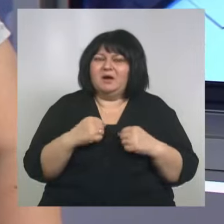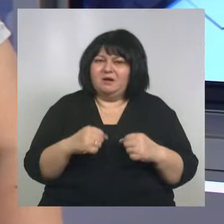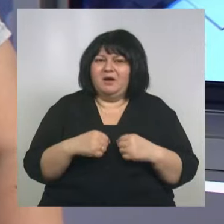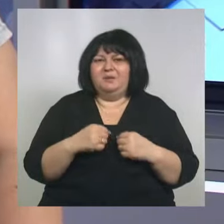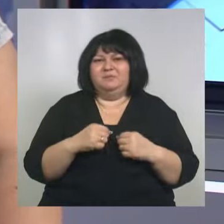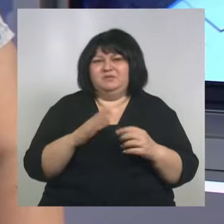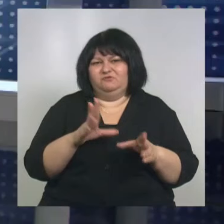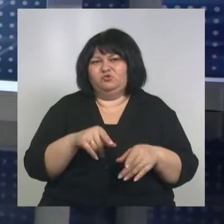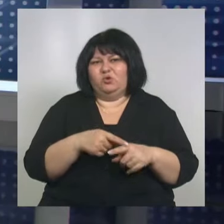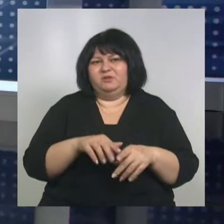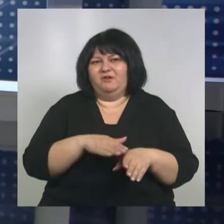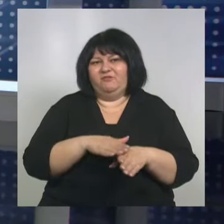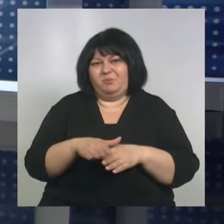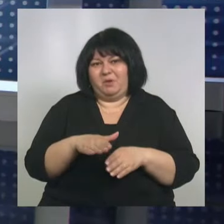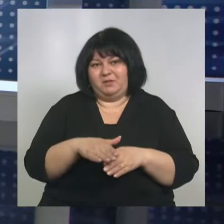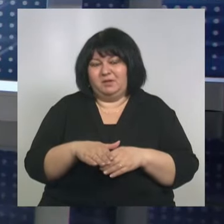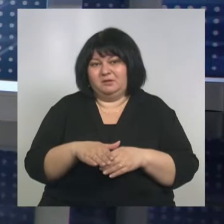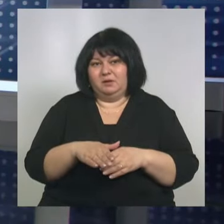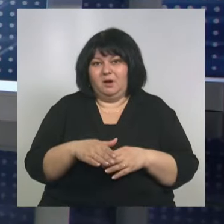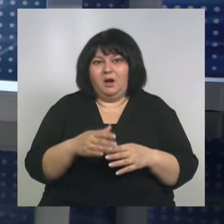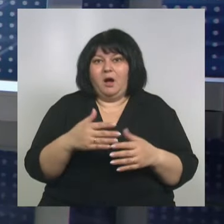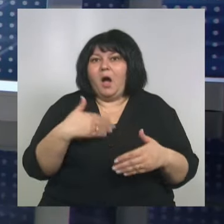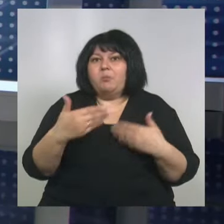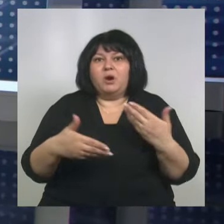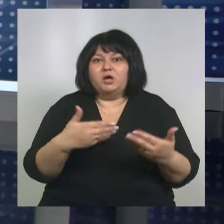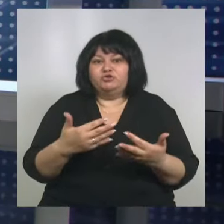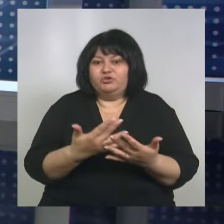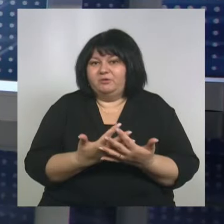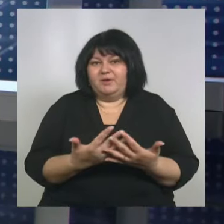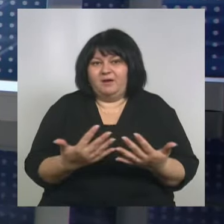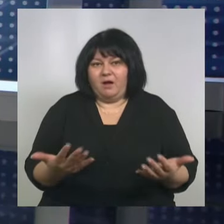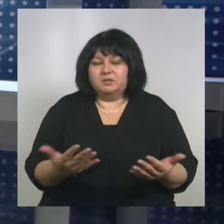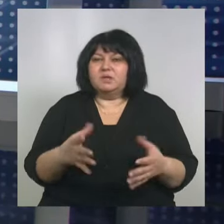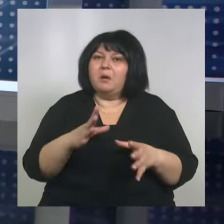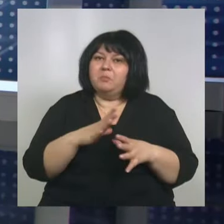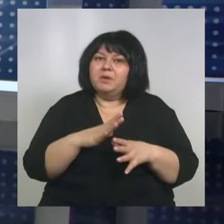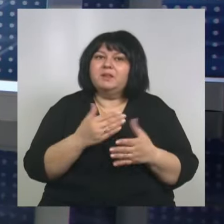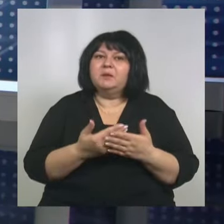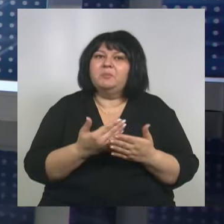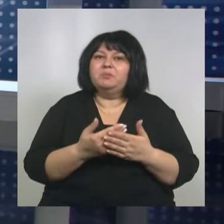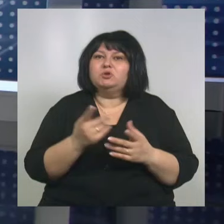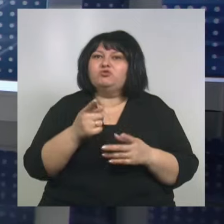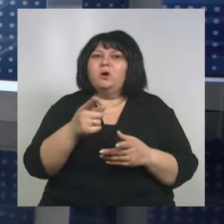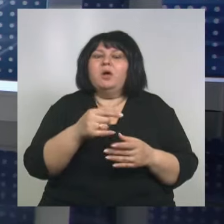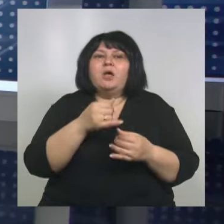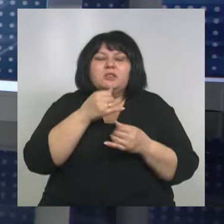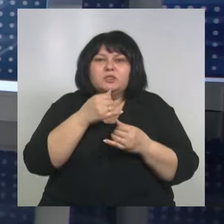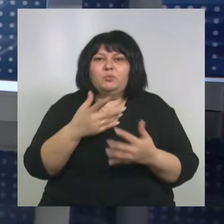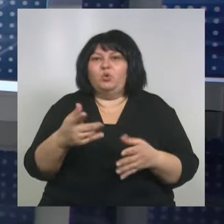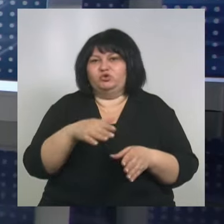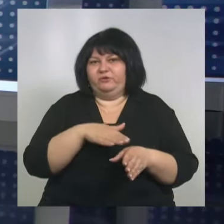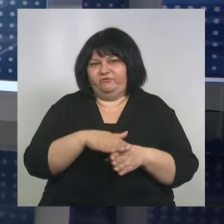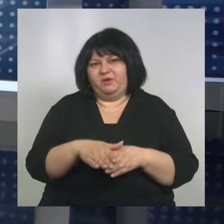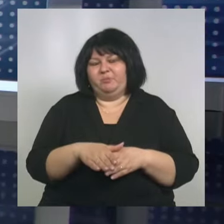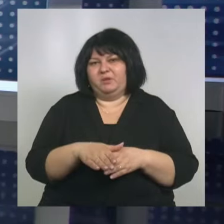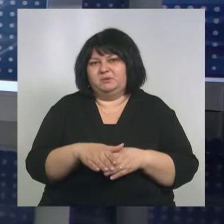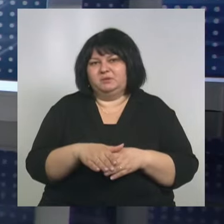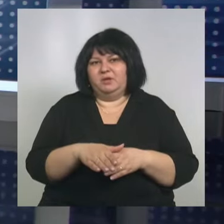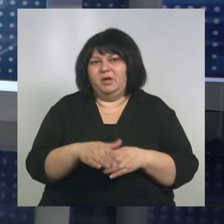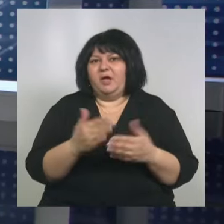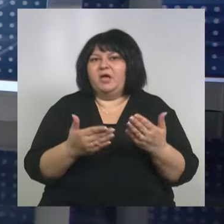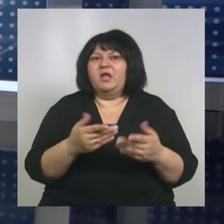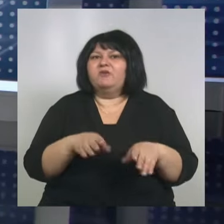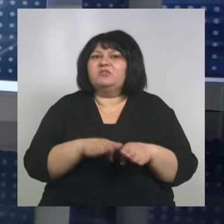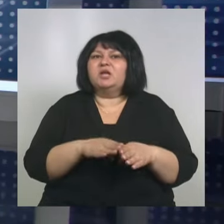вещи выполнять Ну вот настолько разные обращения Скажите а было такое что вот что-то не могли выполнить или вообще вот в